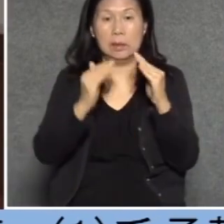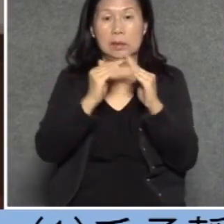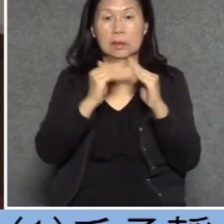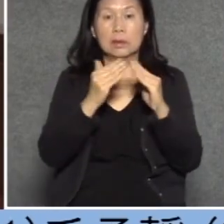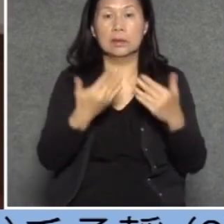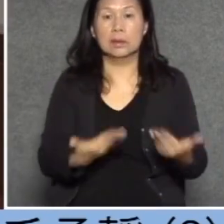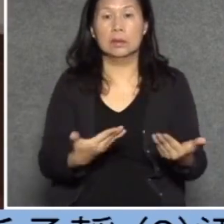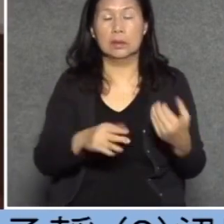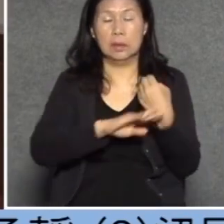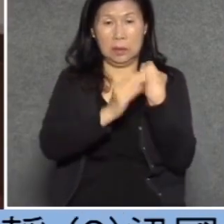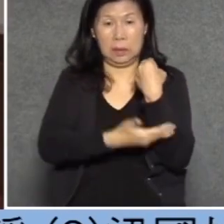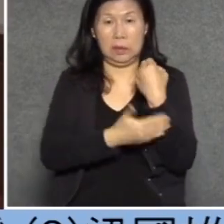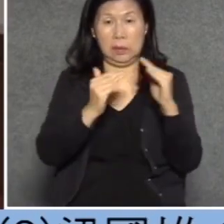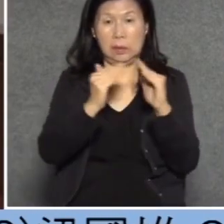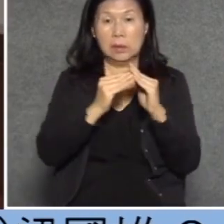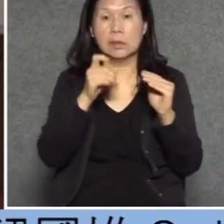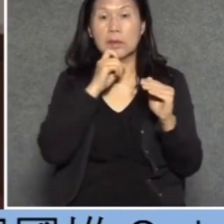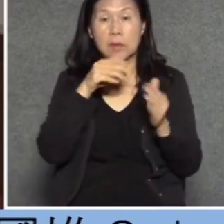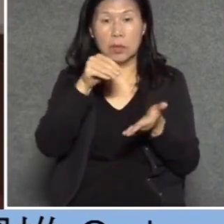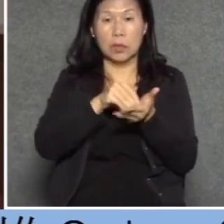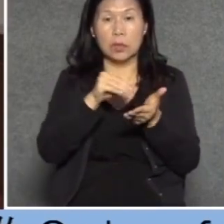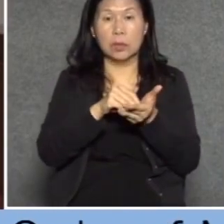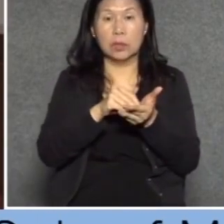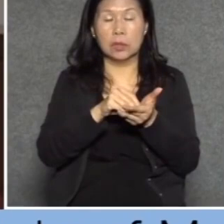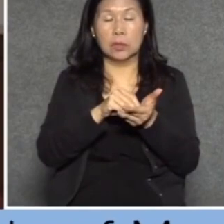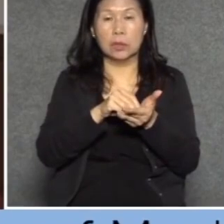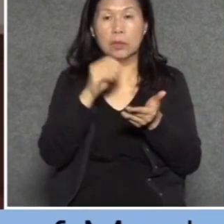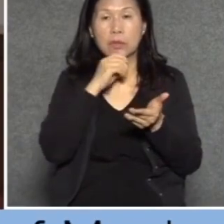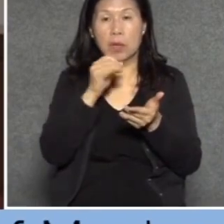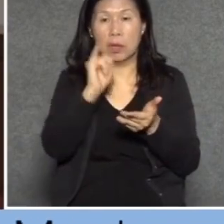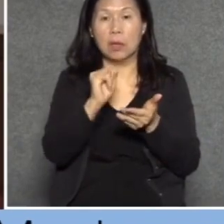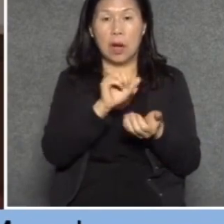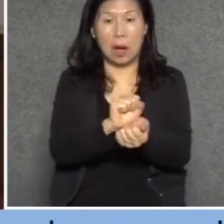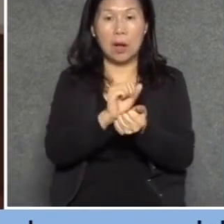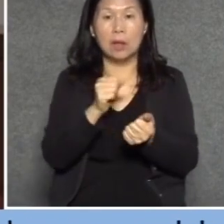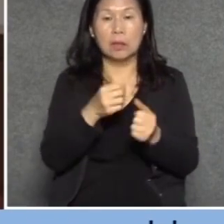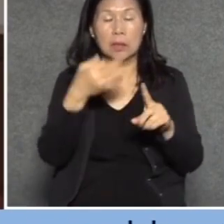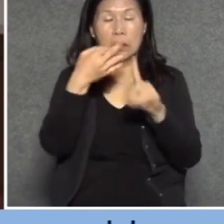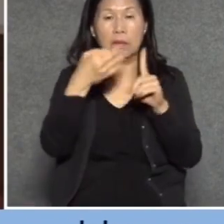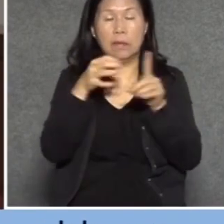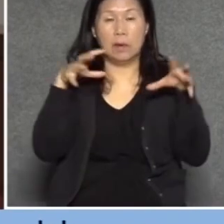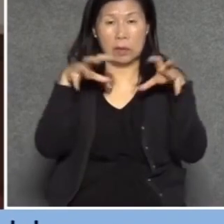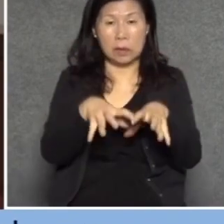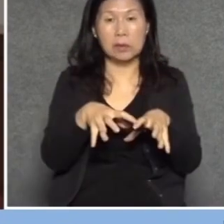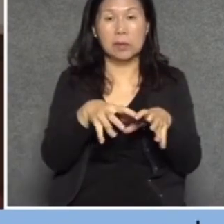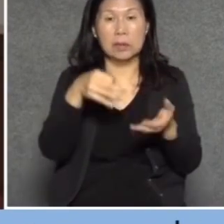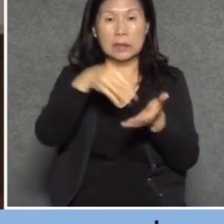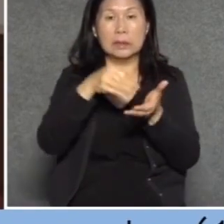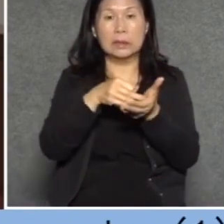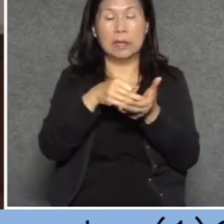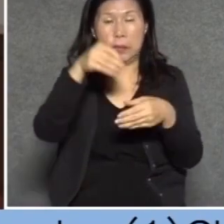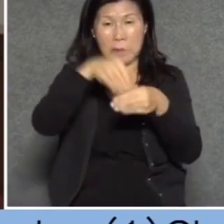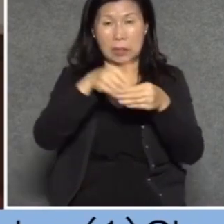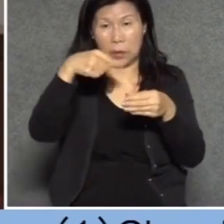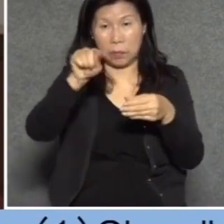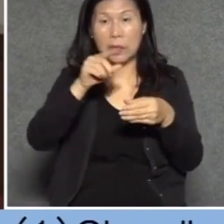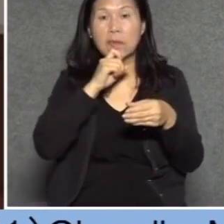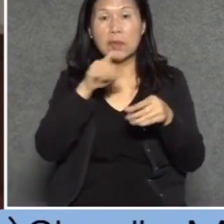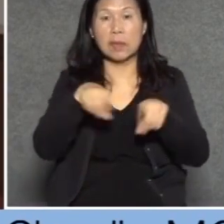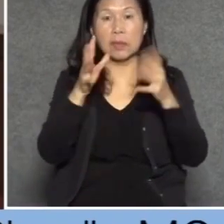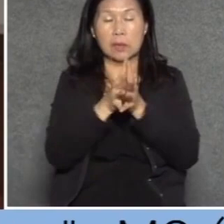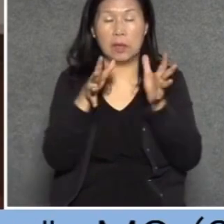佢嗰個裁判法庭嗰個定罪率非常之高嘅，譬如我舉個例，非法集結啦、參加未經批准集會呢啲一定中